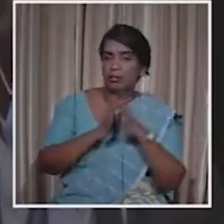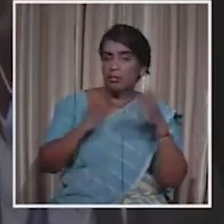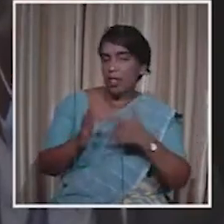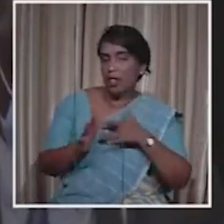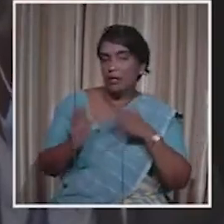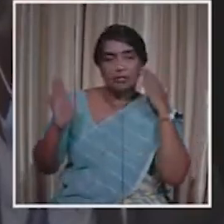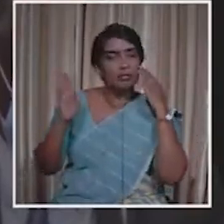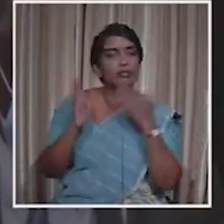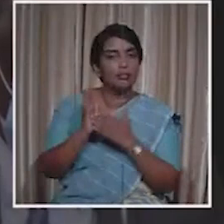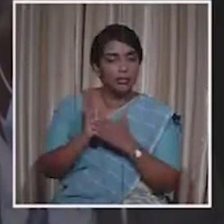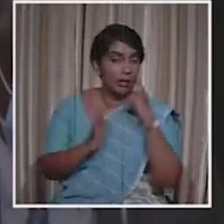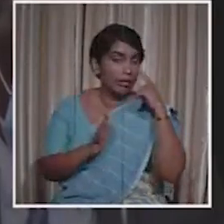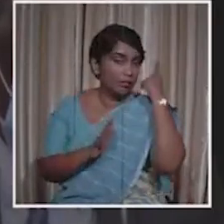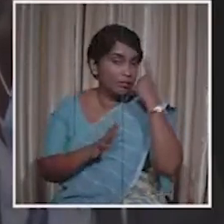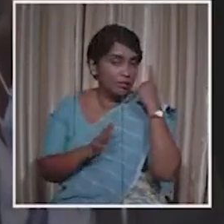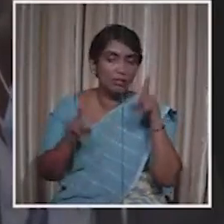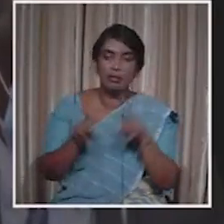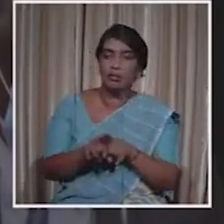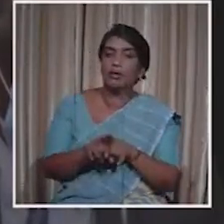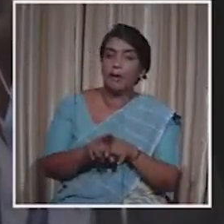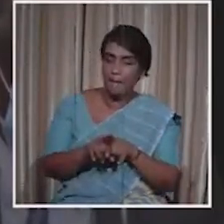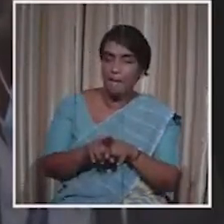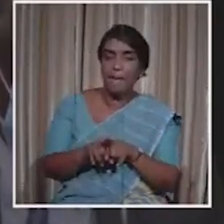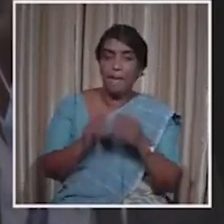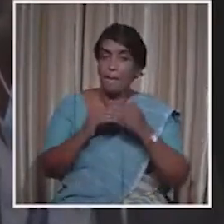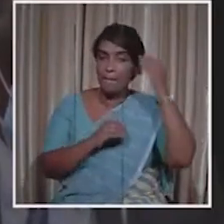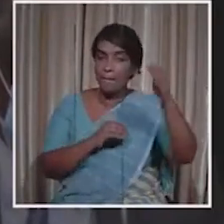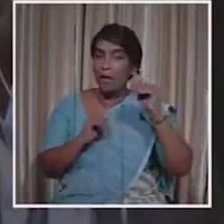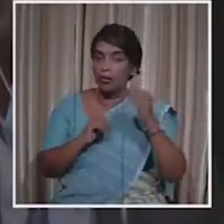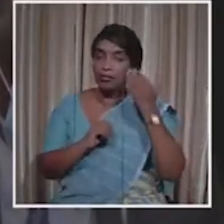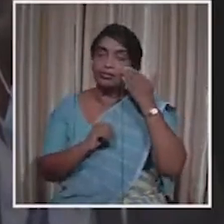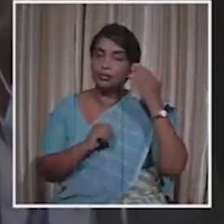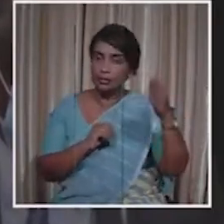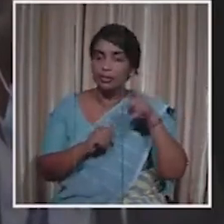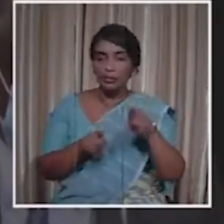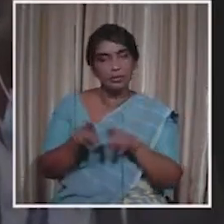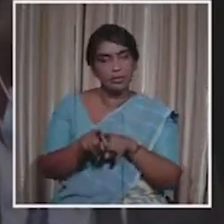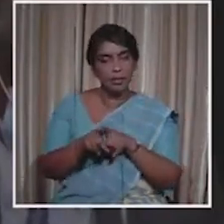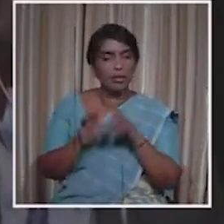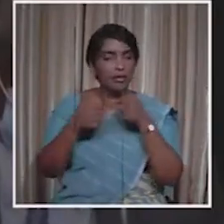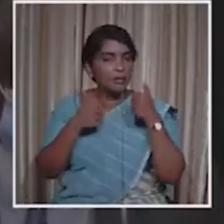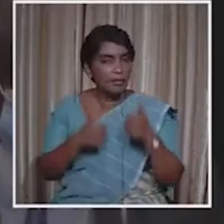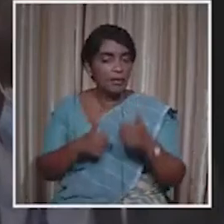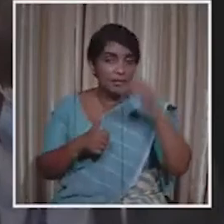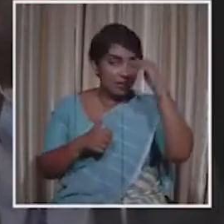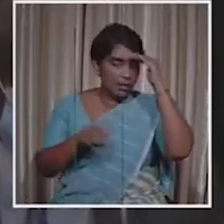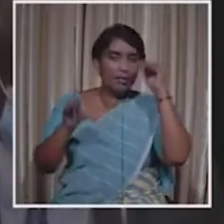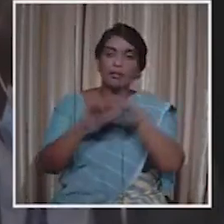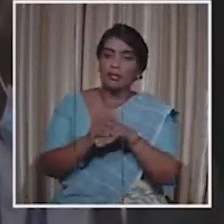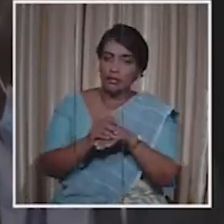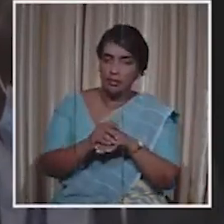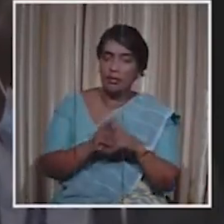தரிசனத்துடனும் தூர பார்வையோடும் சிந்திக்கக்கூடிய ஒரு ஆன்மீக ஈடுபாடு கொண்ட ஒரு தலைவராக பாரதத்தினுடைய